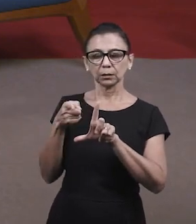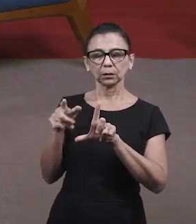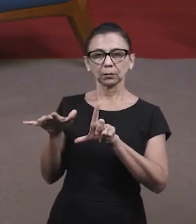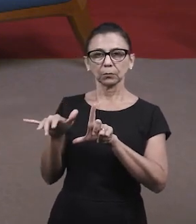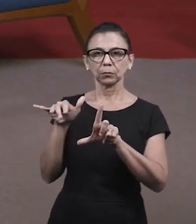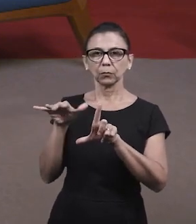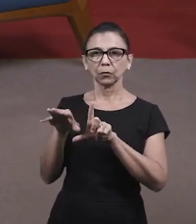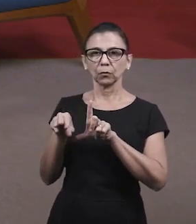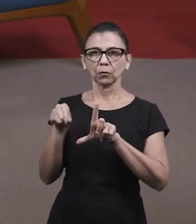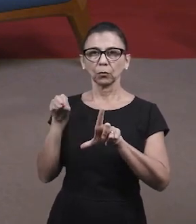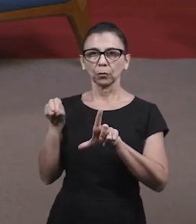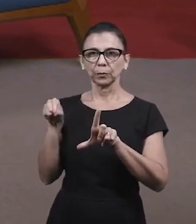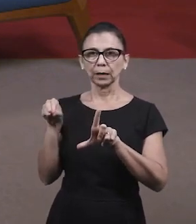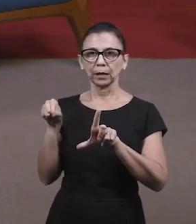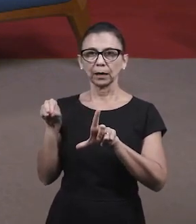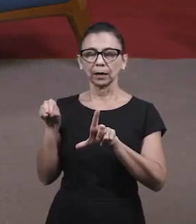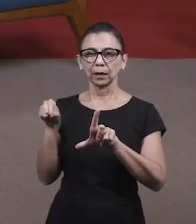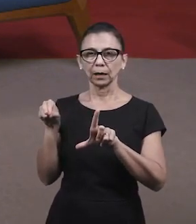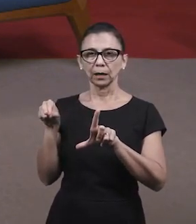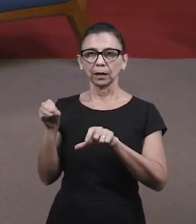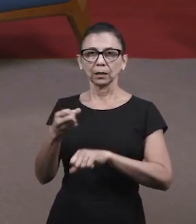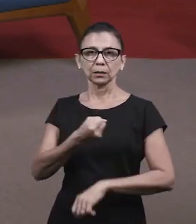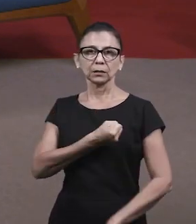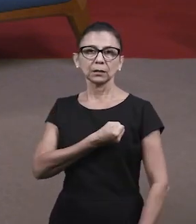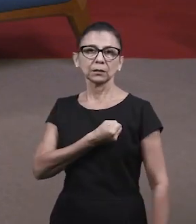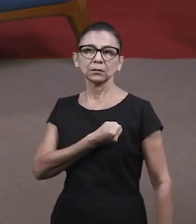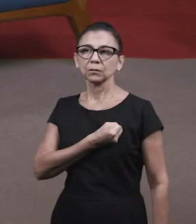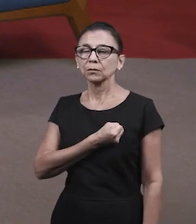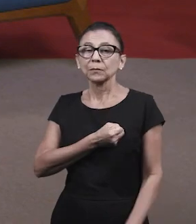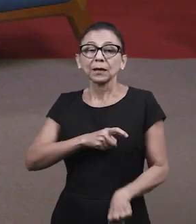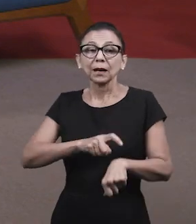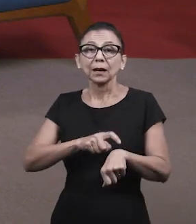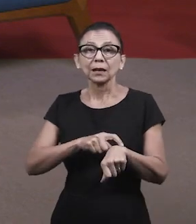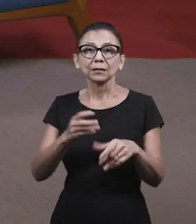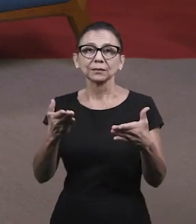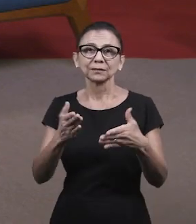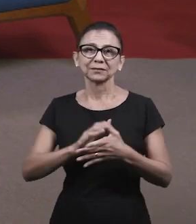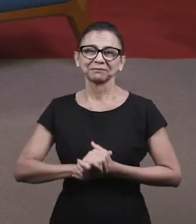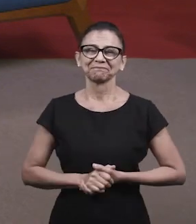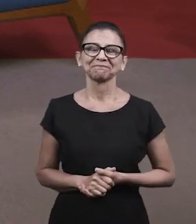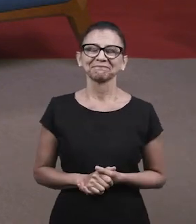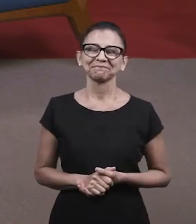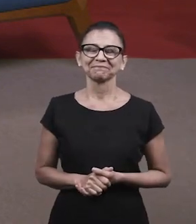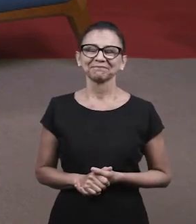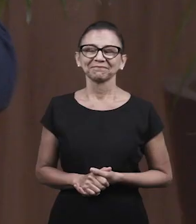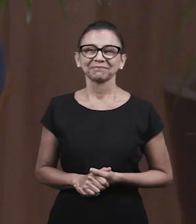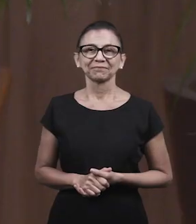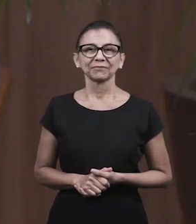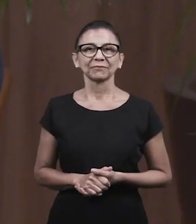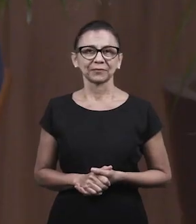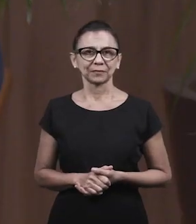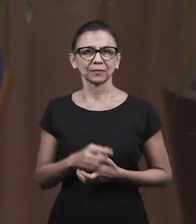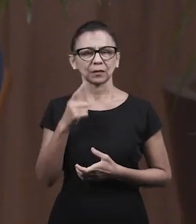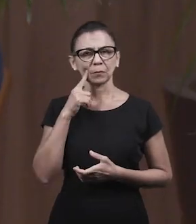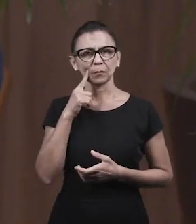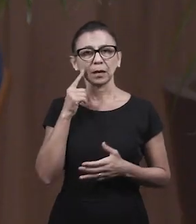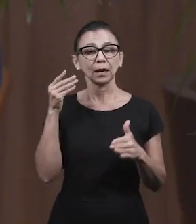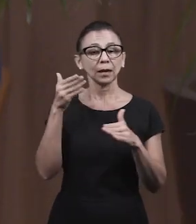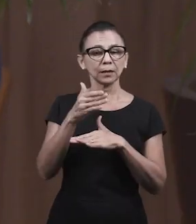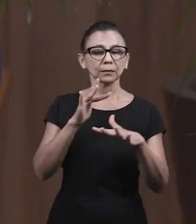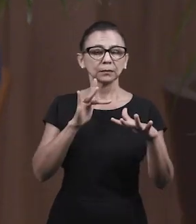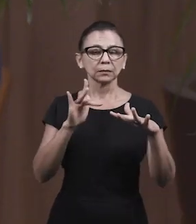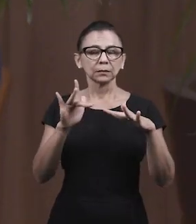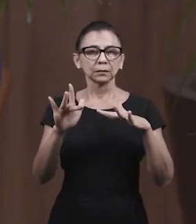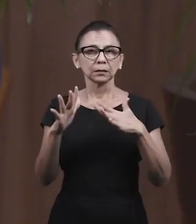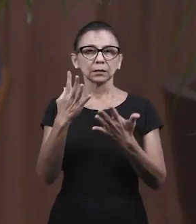vers le code qui apparaît à côté du numéro. Votre appareil sera redirigé vers cet appel. Appelez maintenant si vous le souhaitez. Je vous invite à accéder à